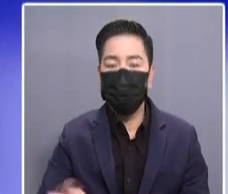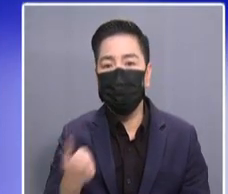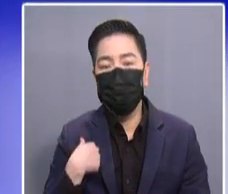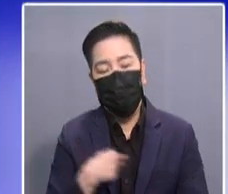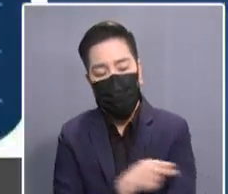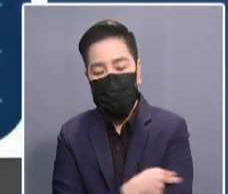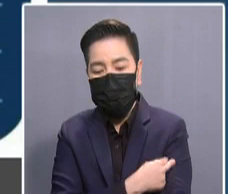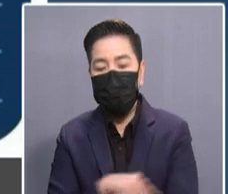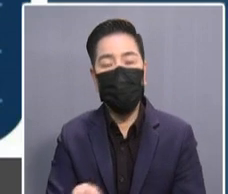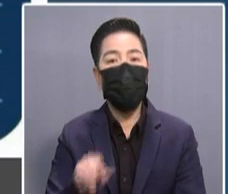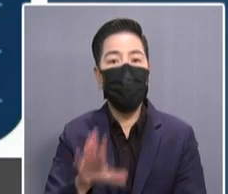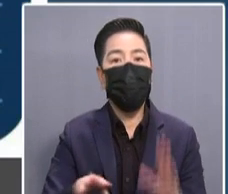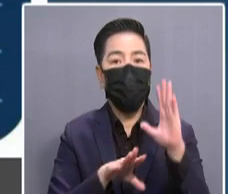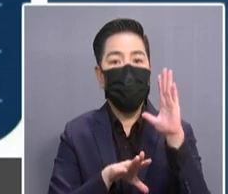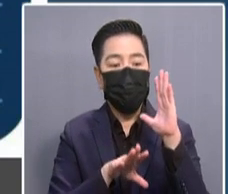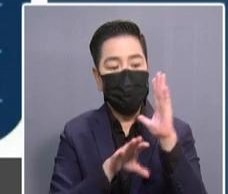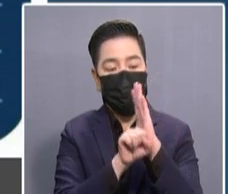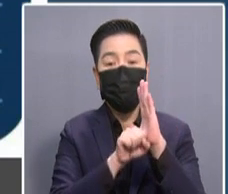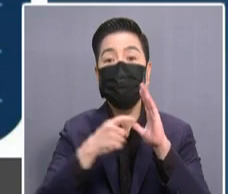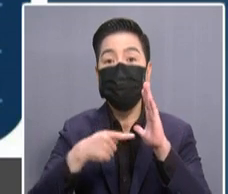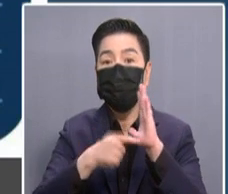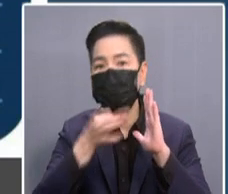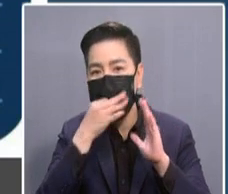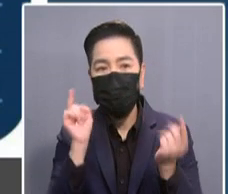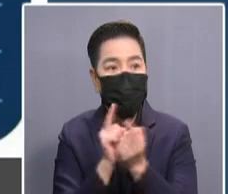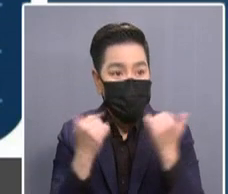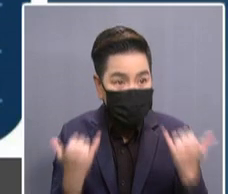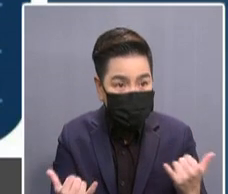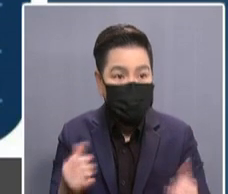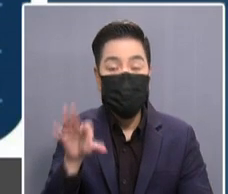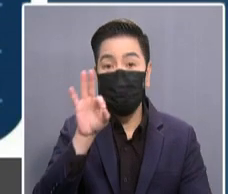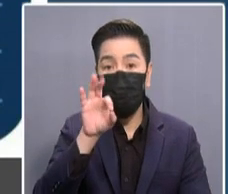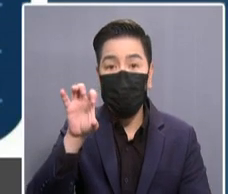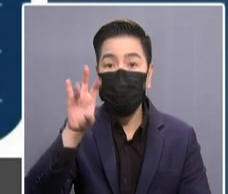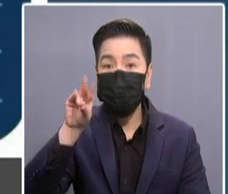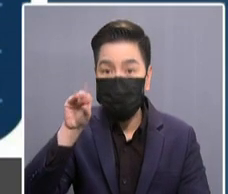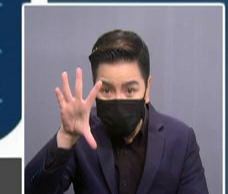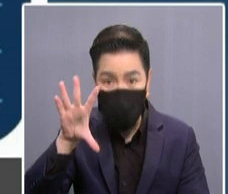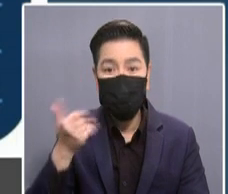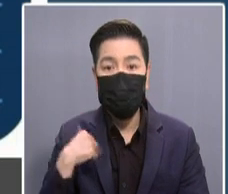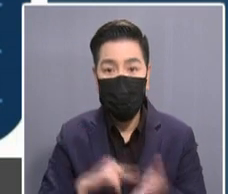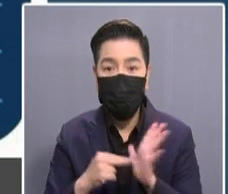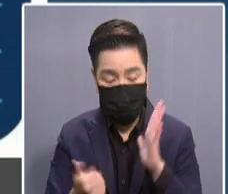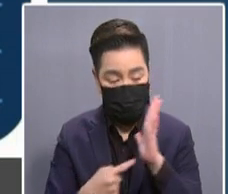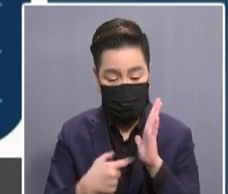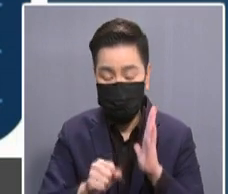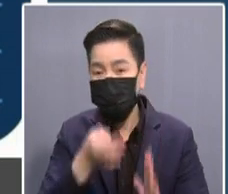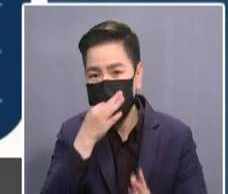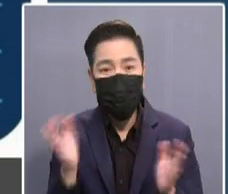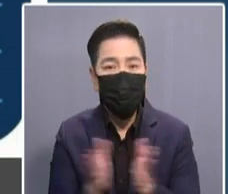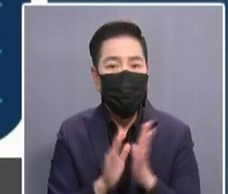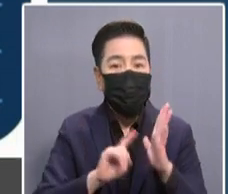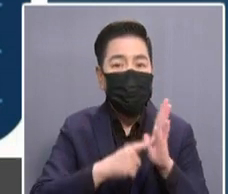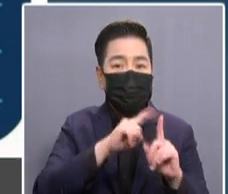าธารณสุขจังหวัดแจ้งยอดว่าพบผู้ป่วยรายใหม่ถึง975รายนะฮะทำให้สมุทรสาครผู้ป่วยสะสมตั้